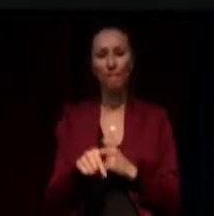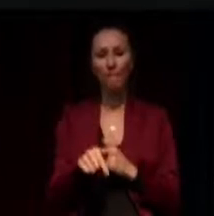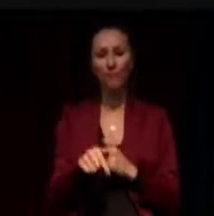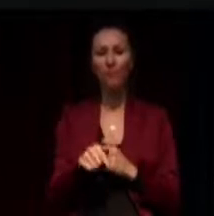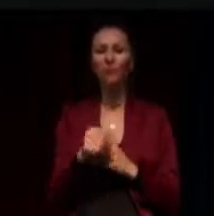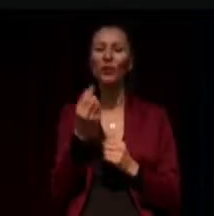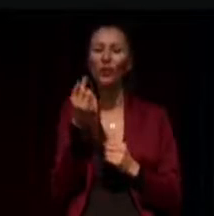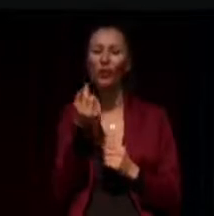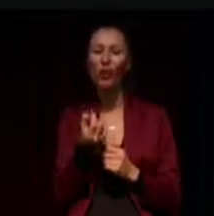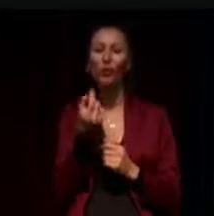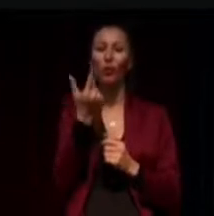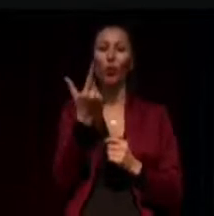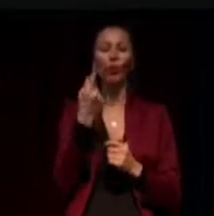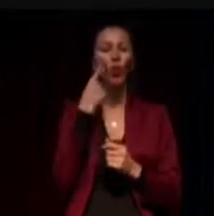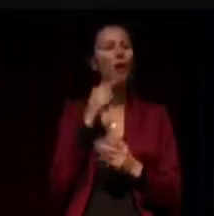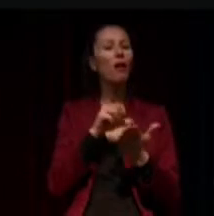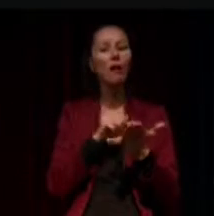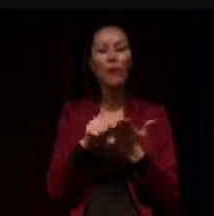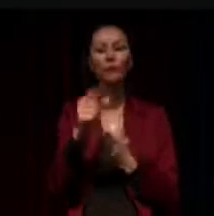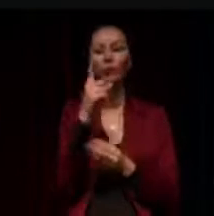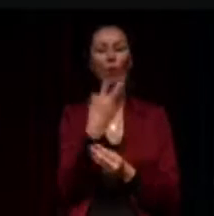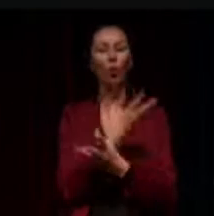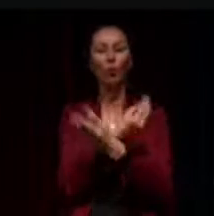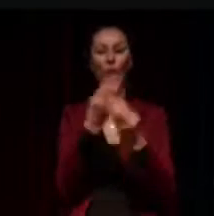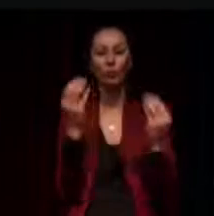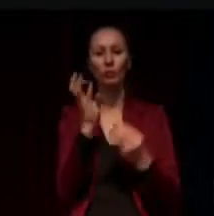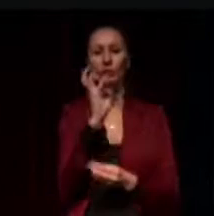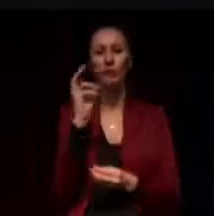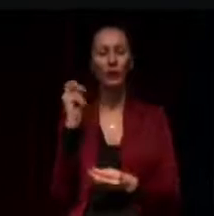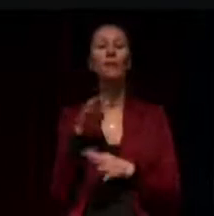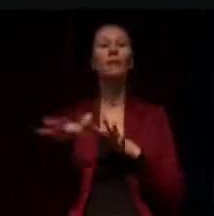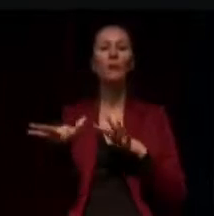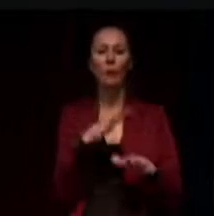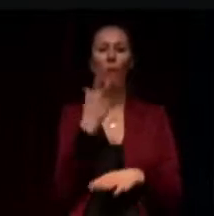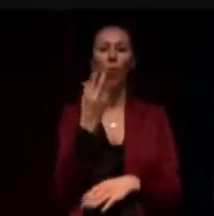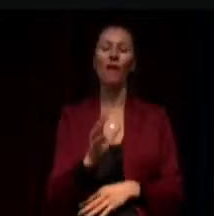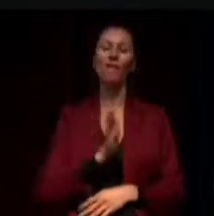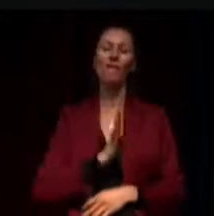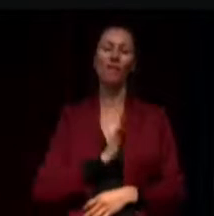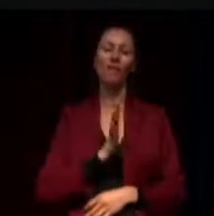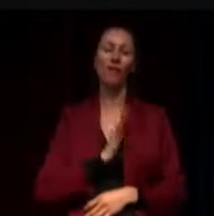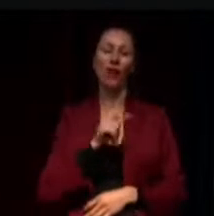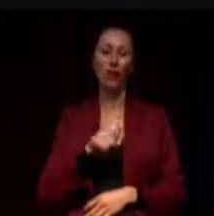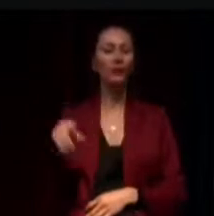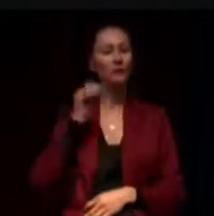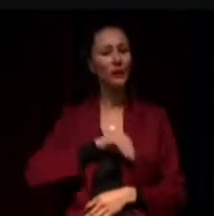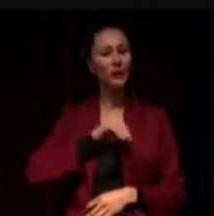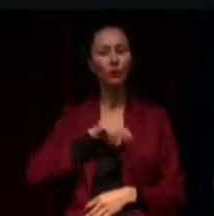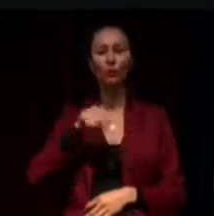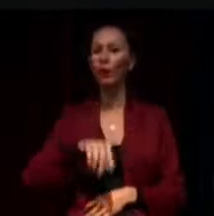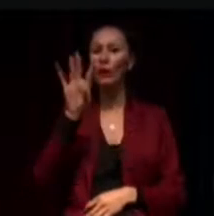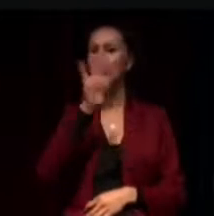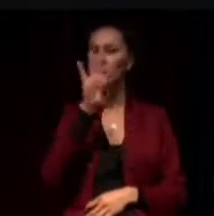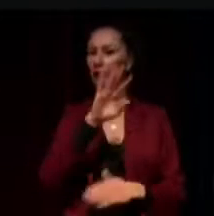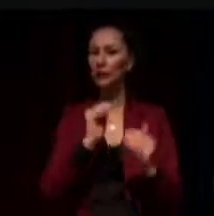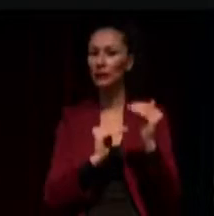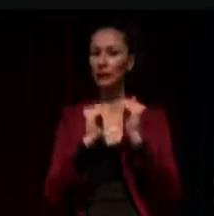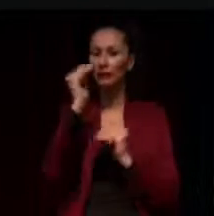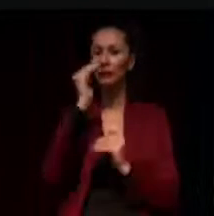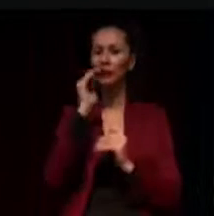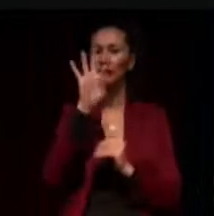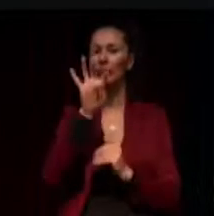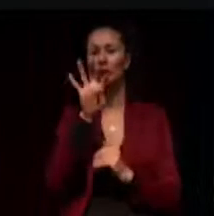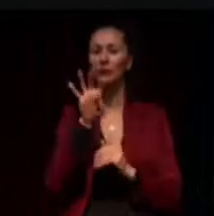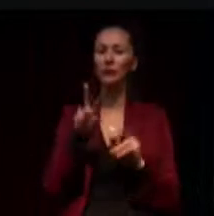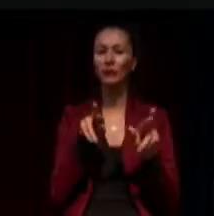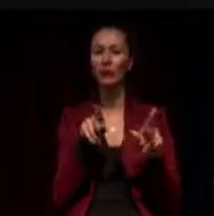irili ufaklı çok sayıda deprem olacaktır. Zaten zannediyorum şu anda 40'ın üzerinde,